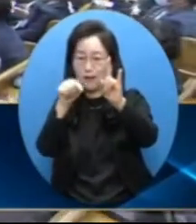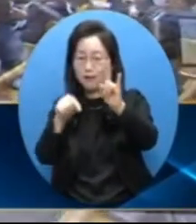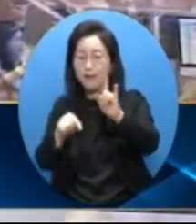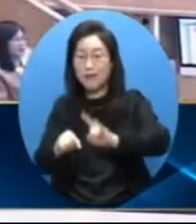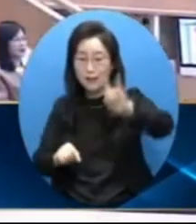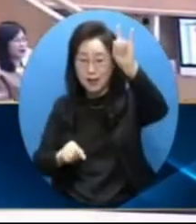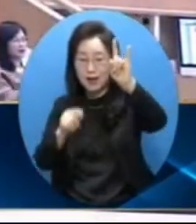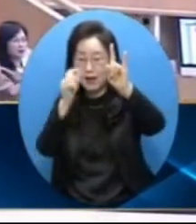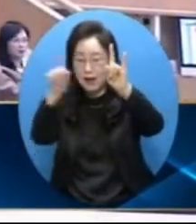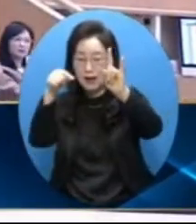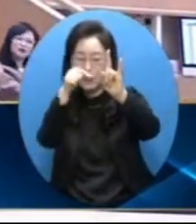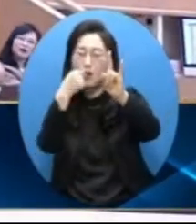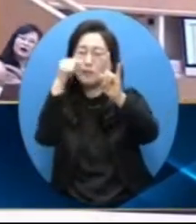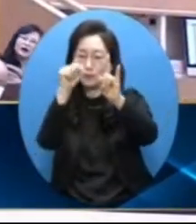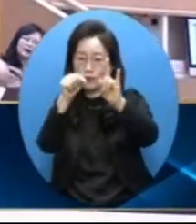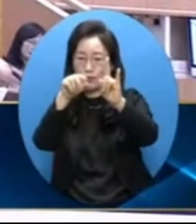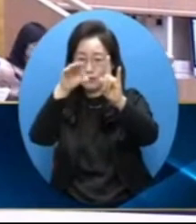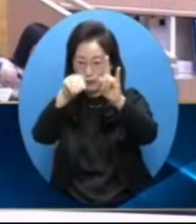태양아 멈춰라